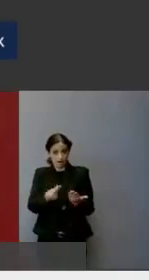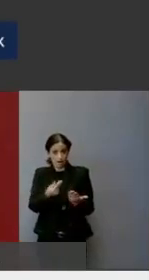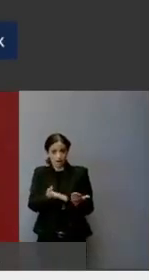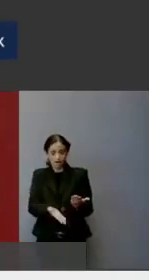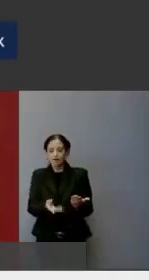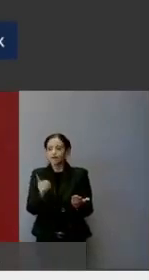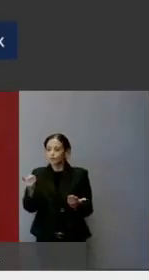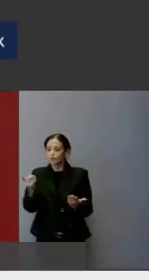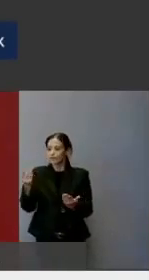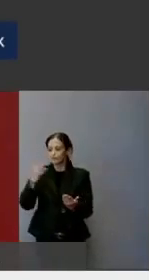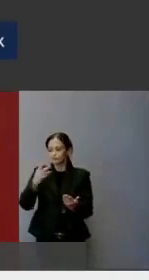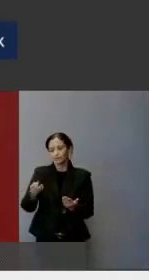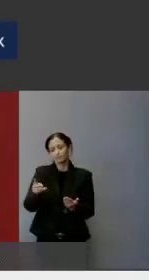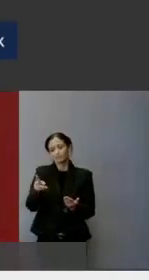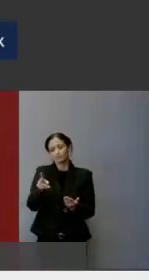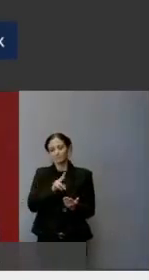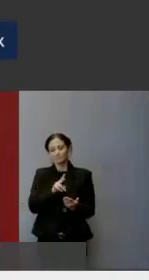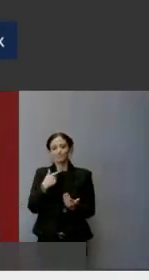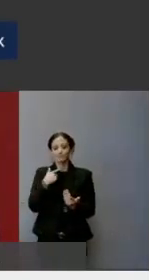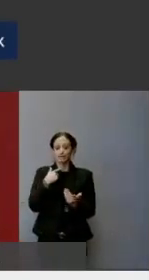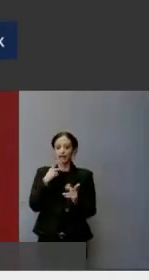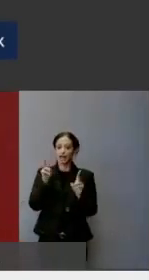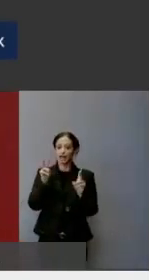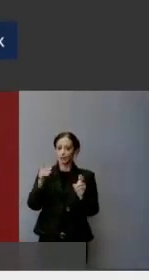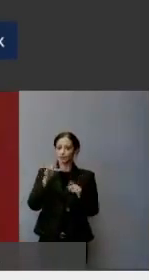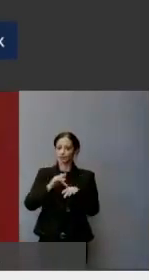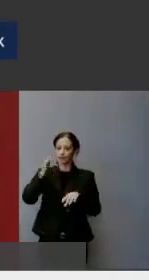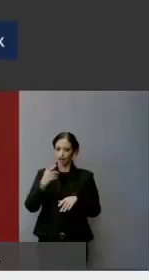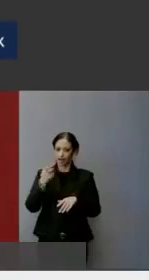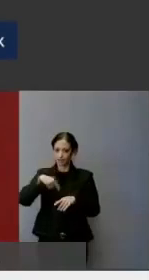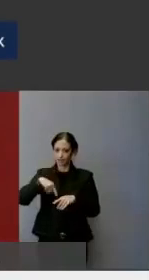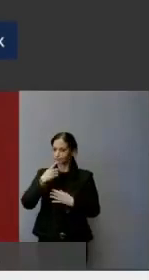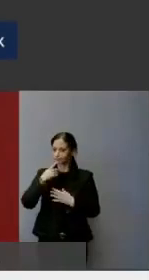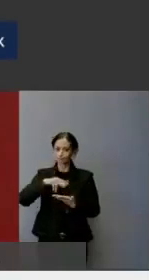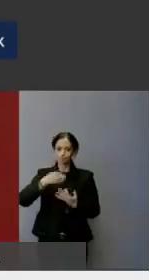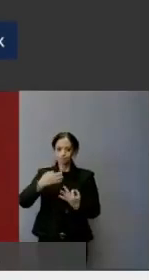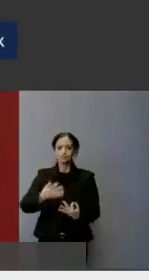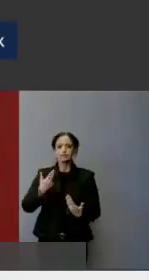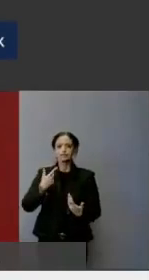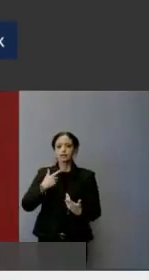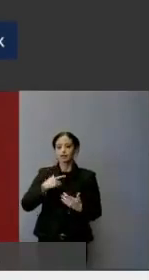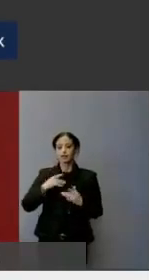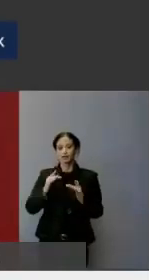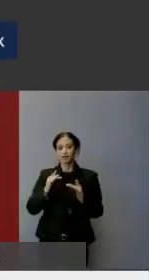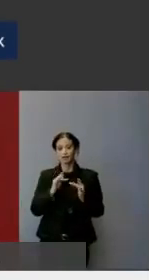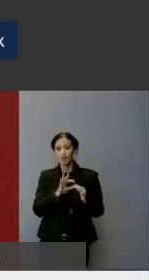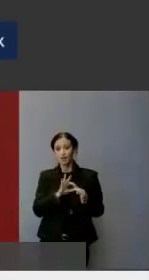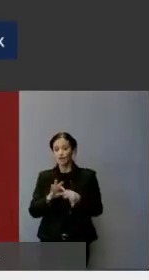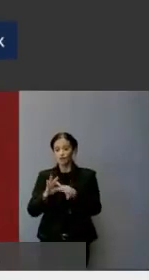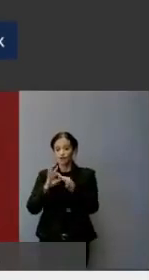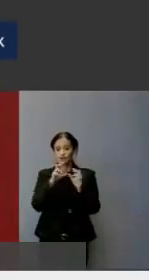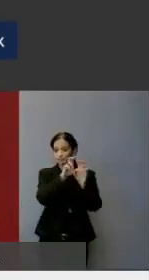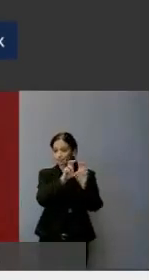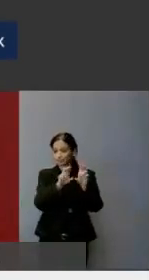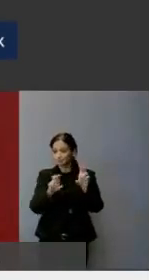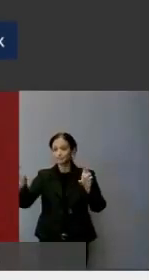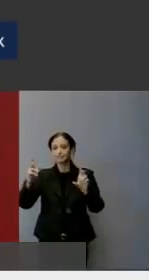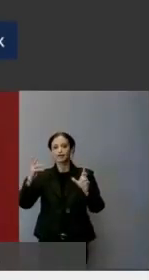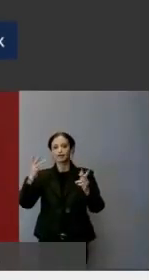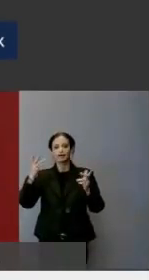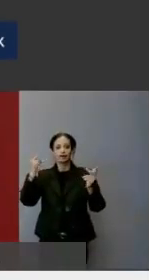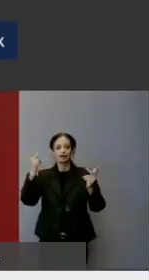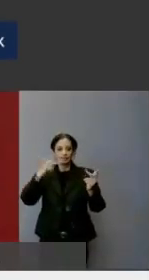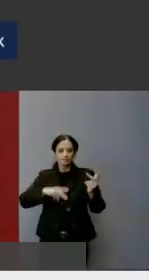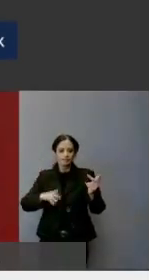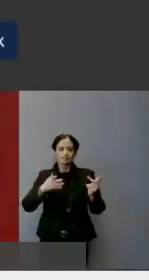delicati noi siamo invece fermamente convinti che questo sistema di connessione che si inserisce perfettamente nel quadro di una serie